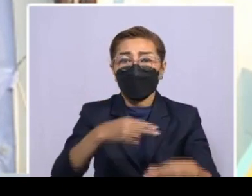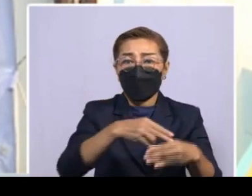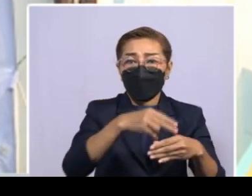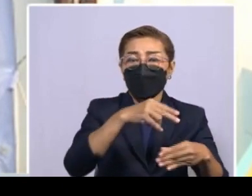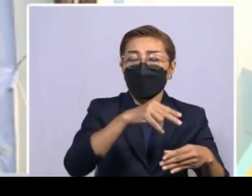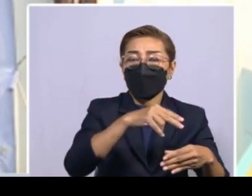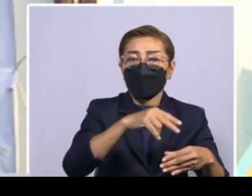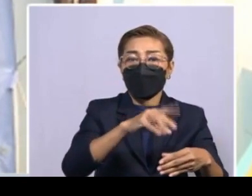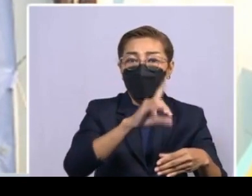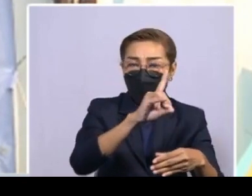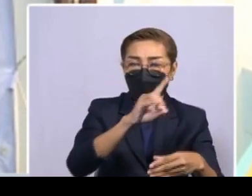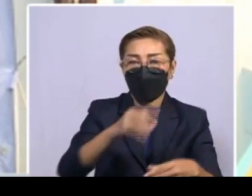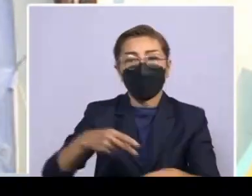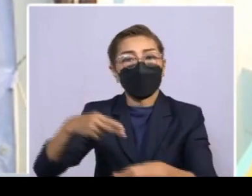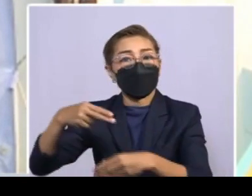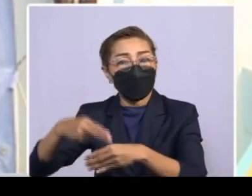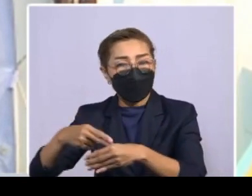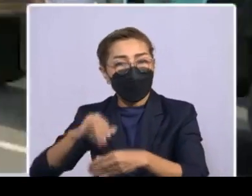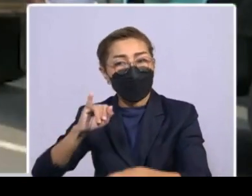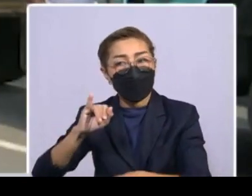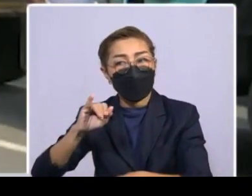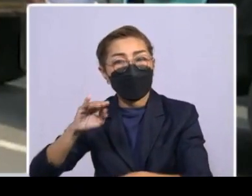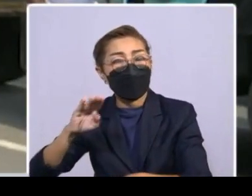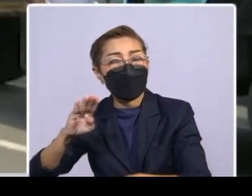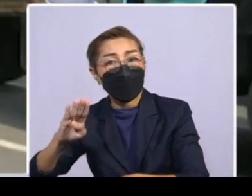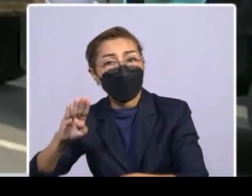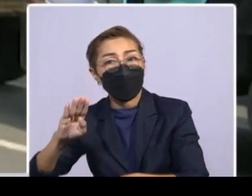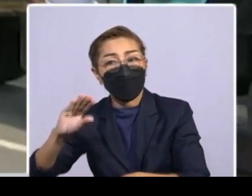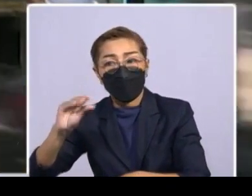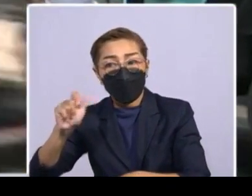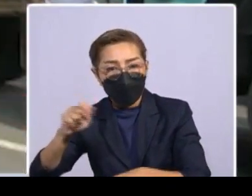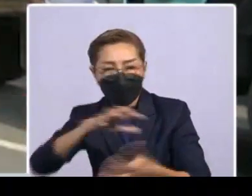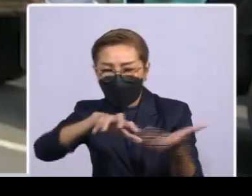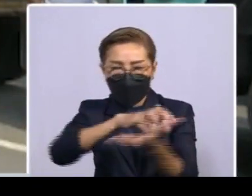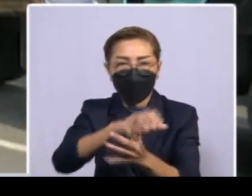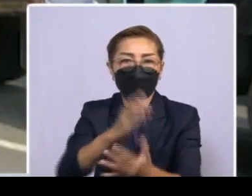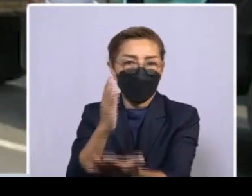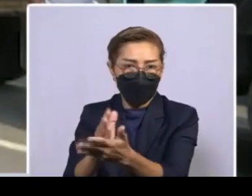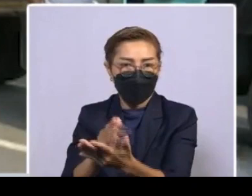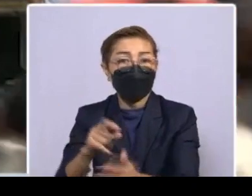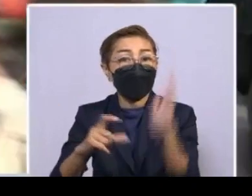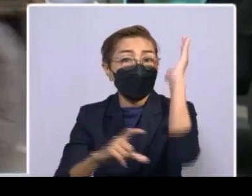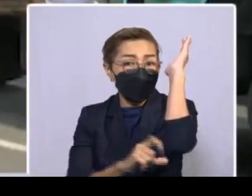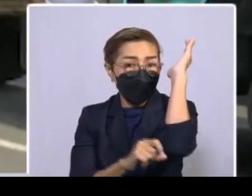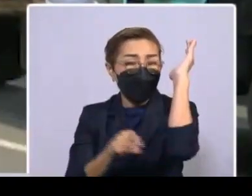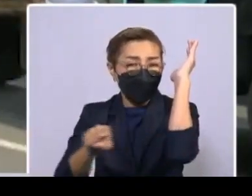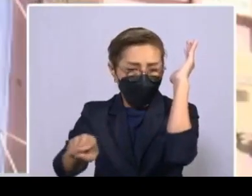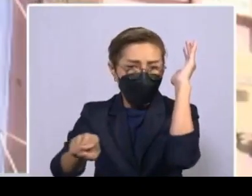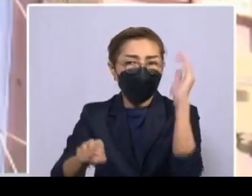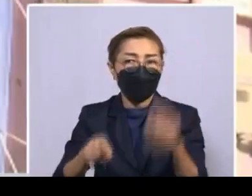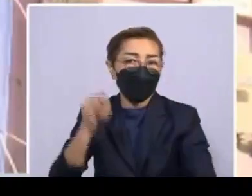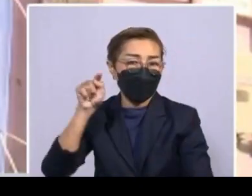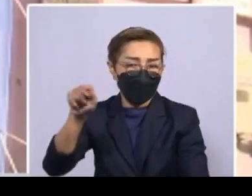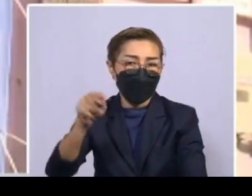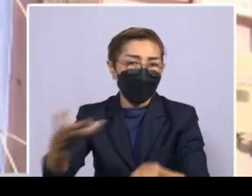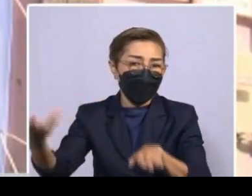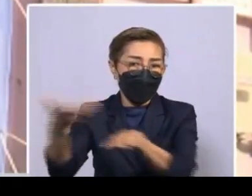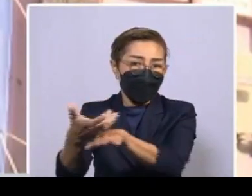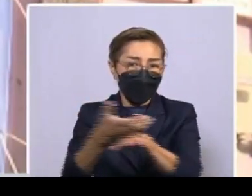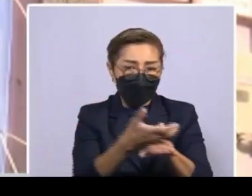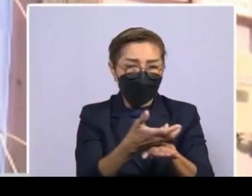เป็นเวลา 1ปียกเลิกการอ้างอิงและน้ำมันสำเร็จรูปจากโรงกลั่นสิงคโปร์กัดตราค่าขนส่งเพิ่ม